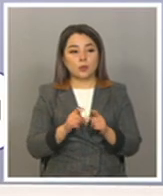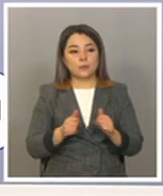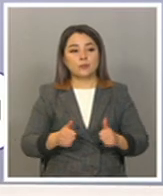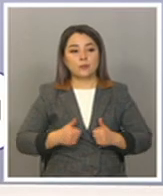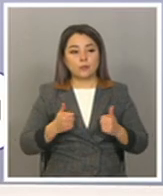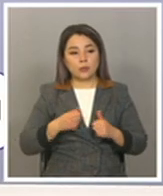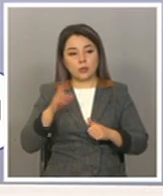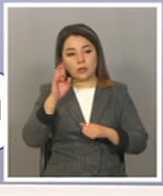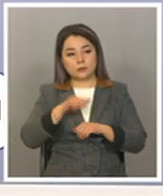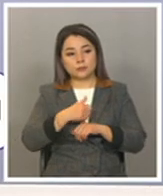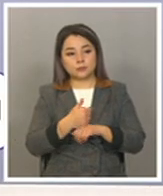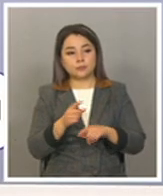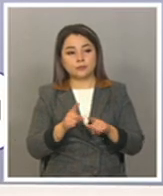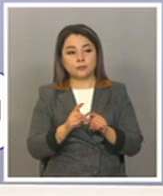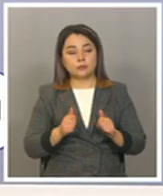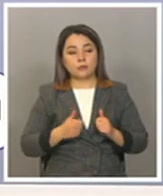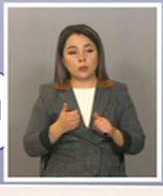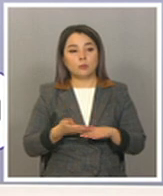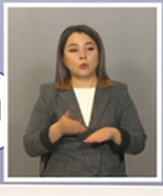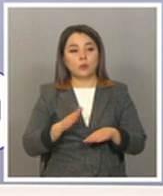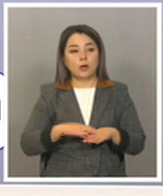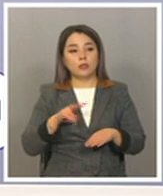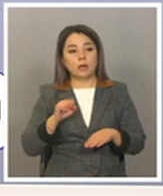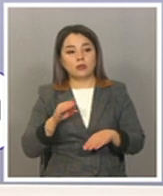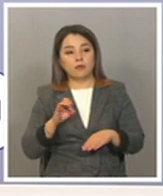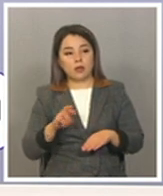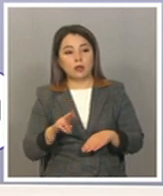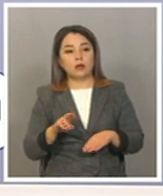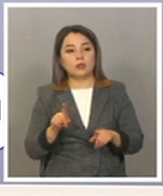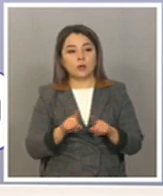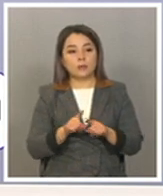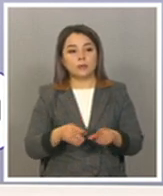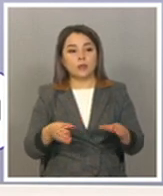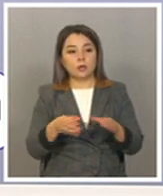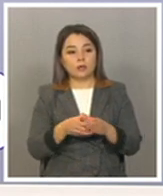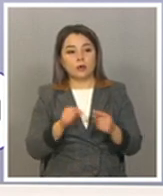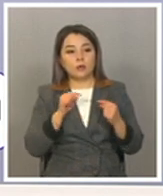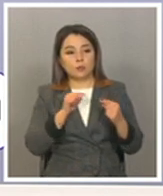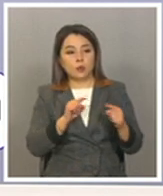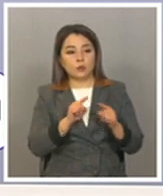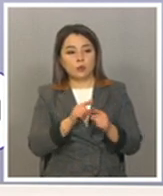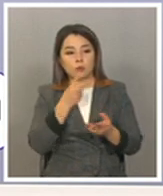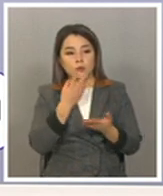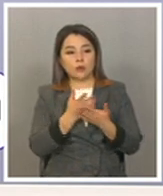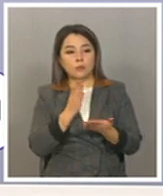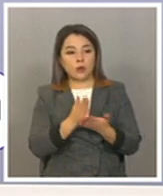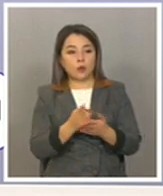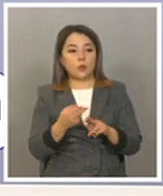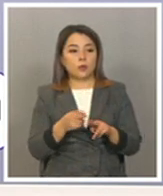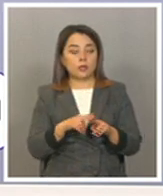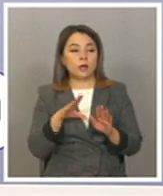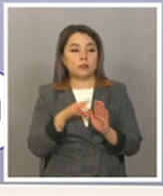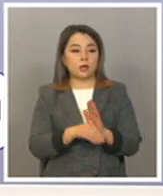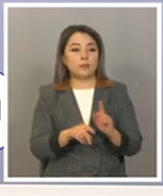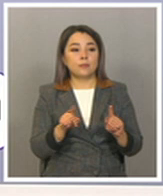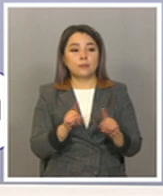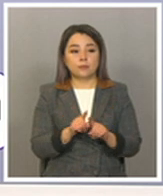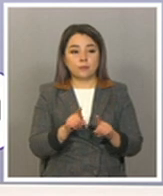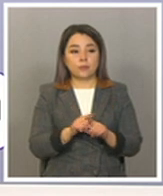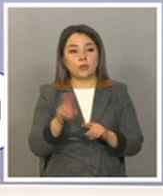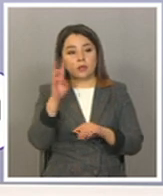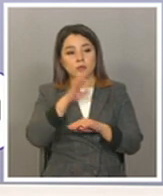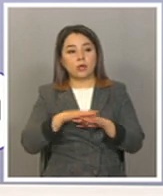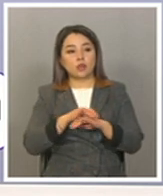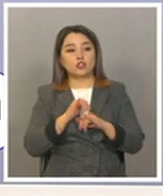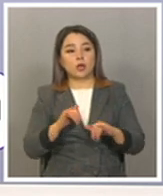қоймай, осы кезеңде Польша, Латвия, Қырымдағы отарлармен қақтығыстарда болды. Сонымен қатар елді